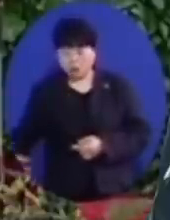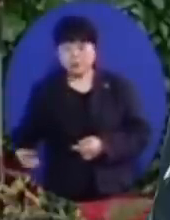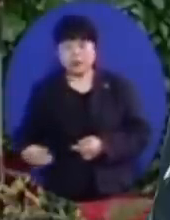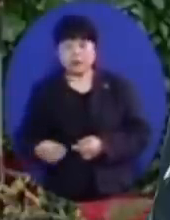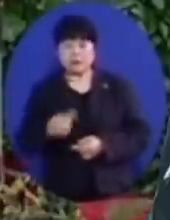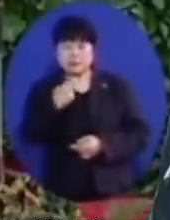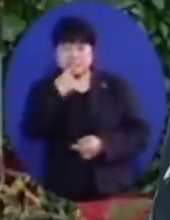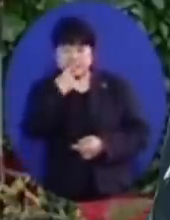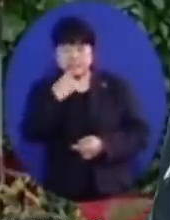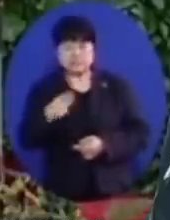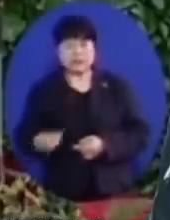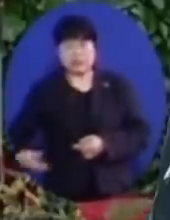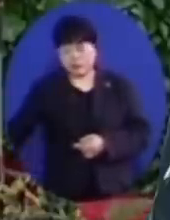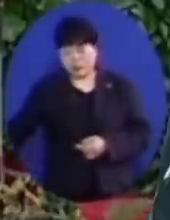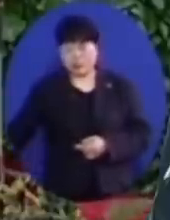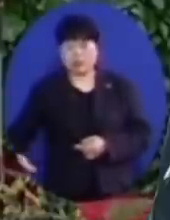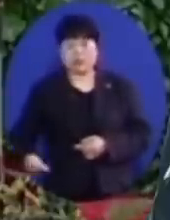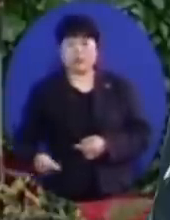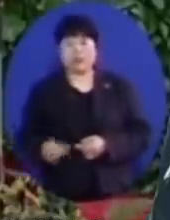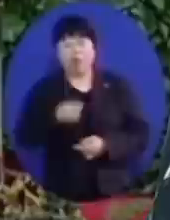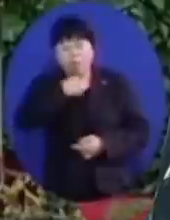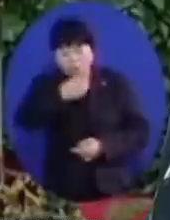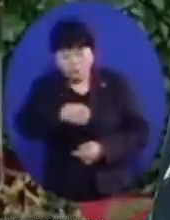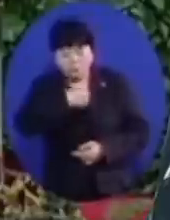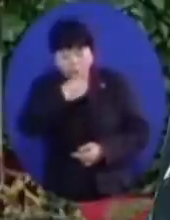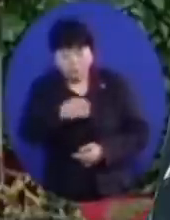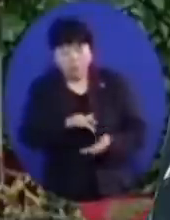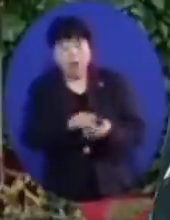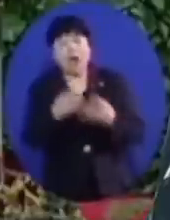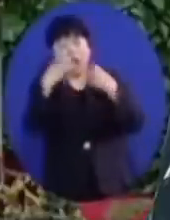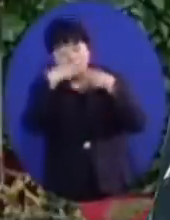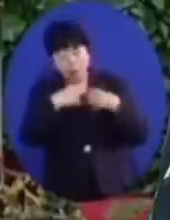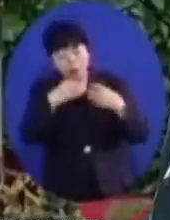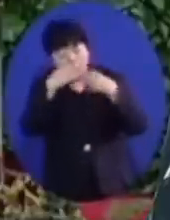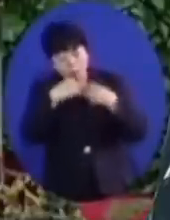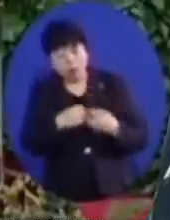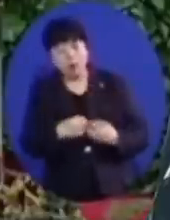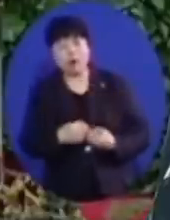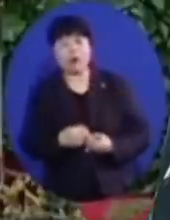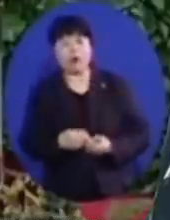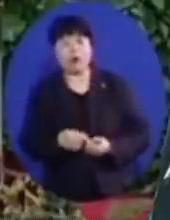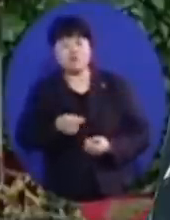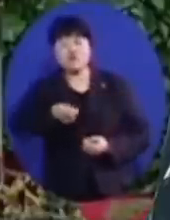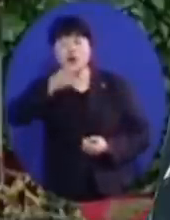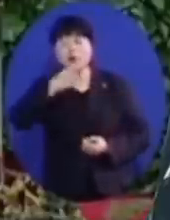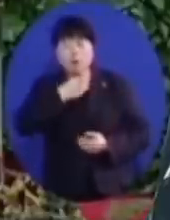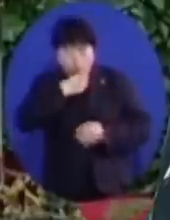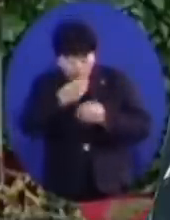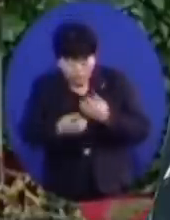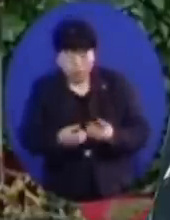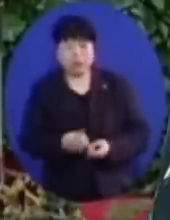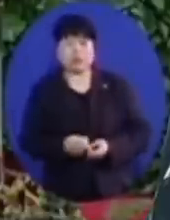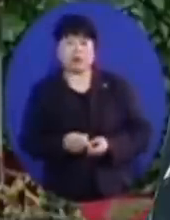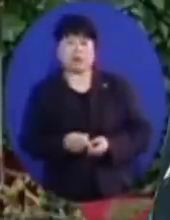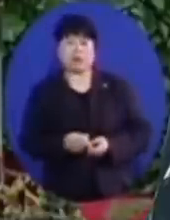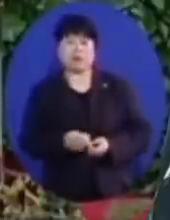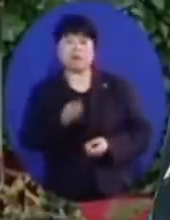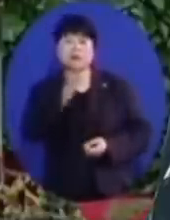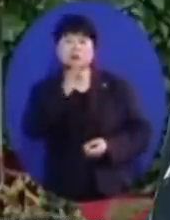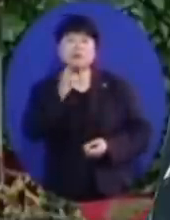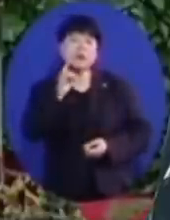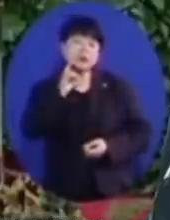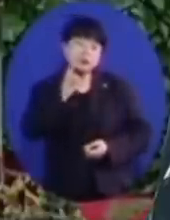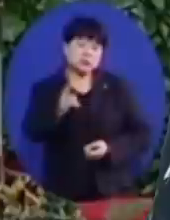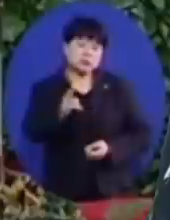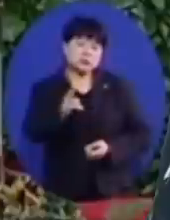되었습니다 게다가 구토가 심해서 진통제 없이는 잠을 못 자고 물만 먹어도 구토를 했습니다 그 즈음에 회진 시간도 아닌데